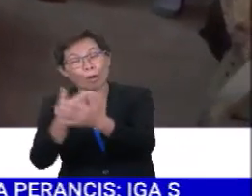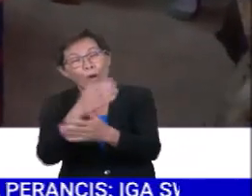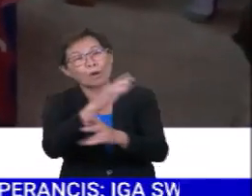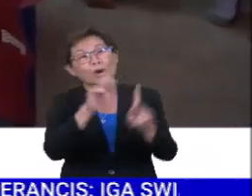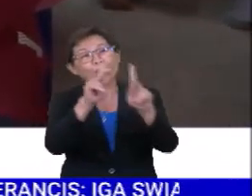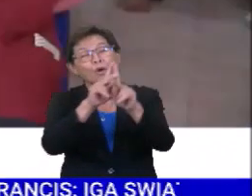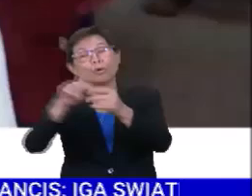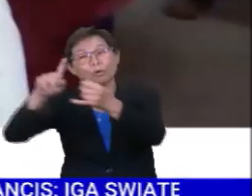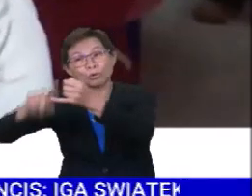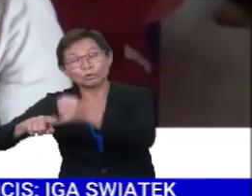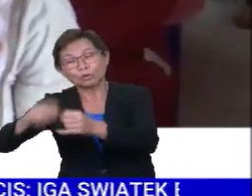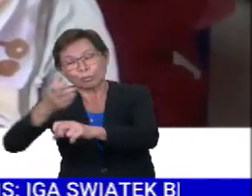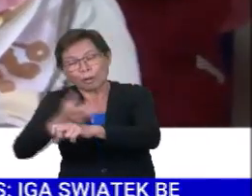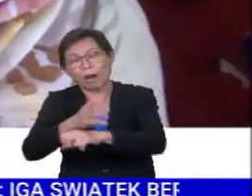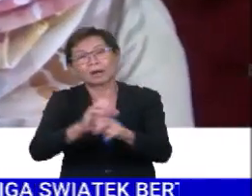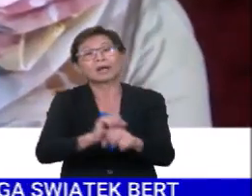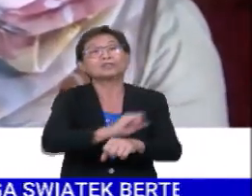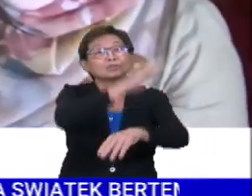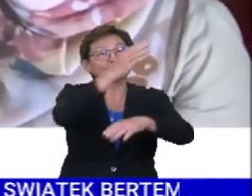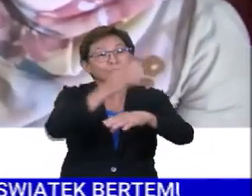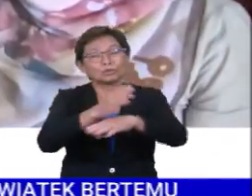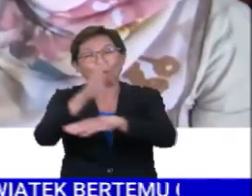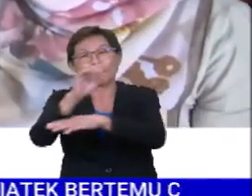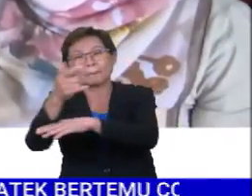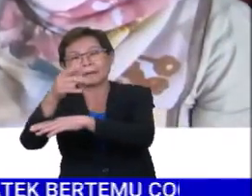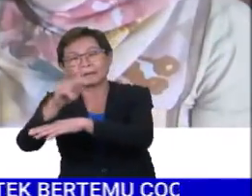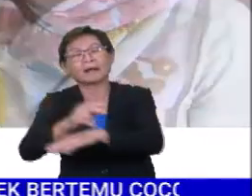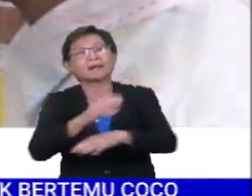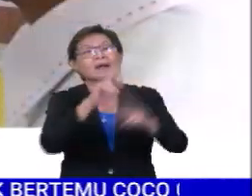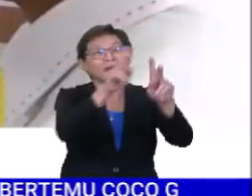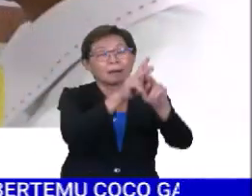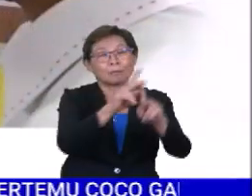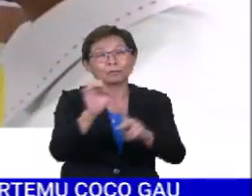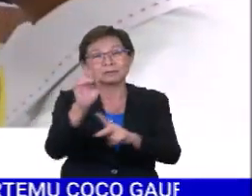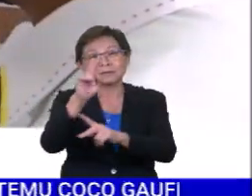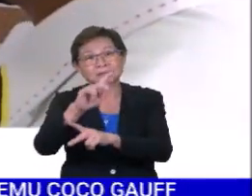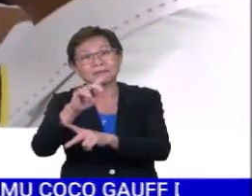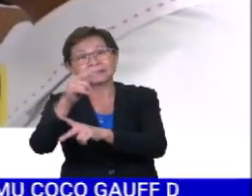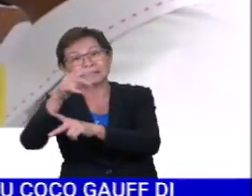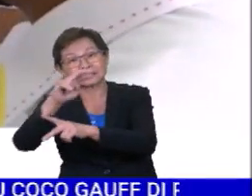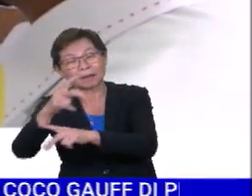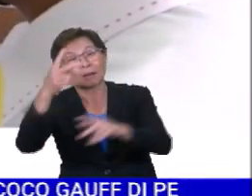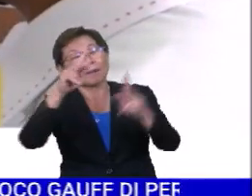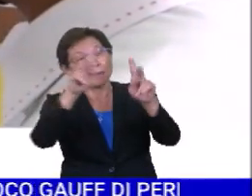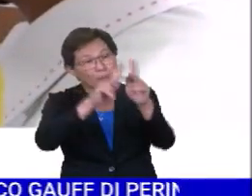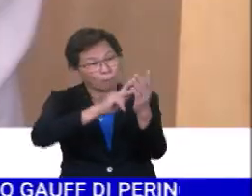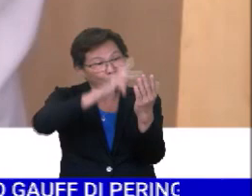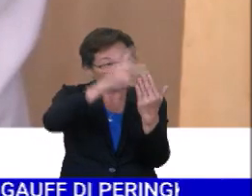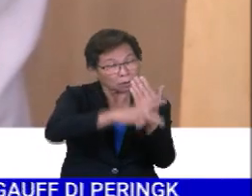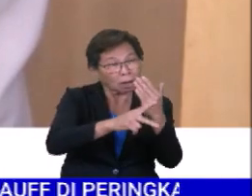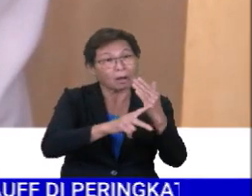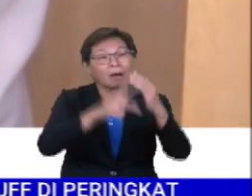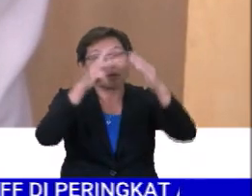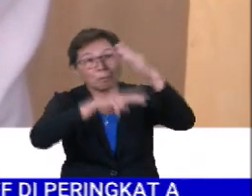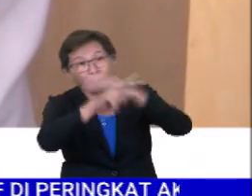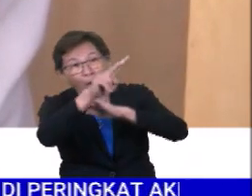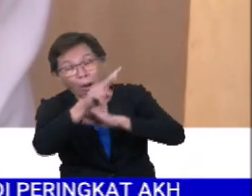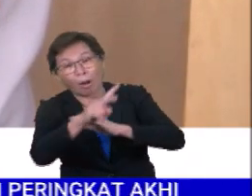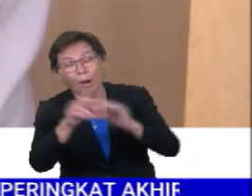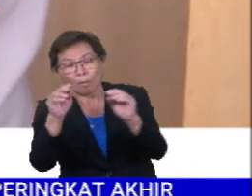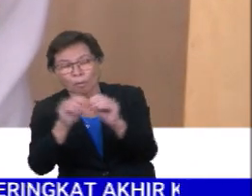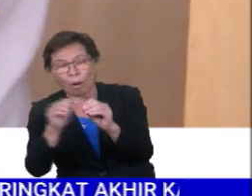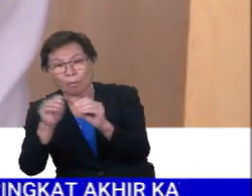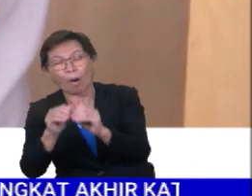kampung ujungbatu kampung gunung Medan dan Kampung centang jelas beliau projectors dengan sasaran meningkatkan